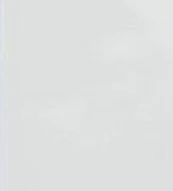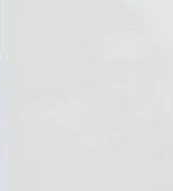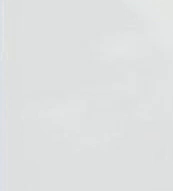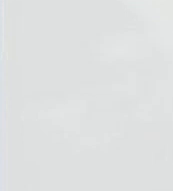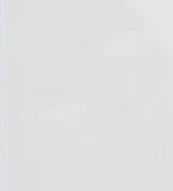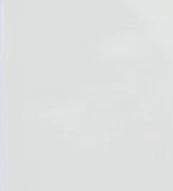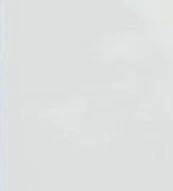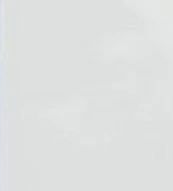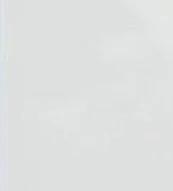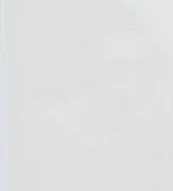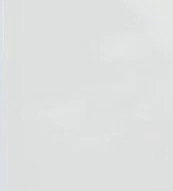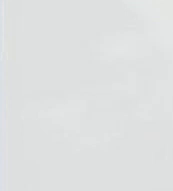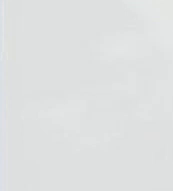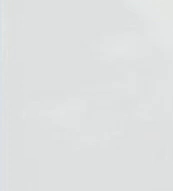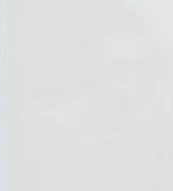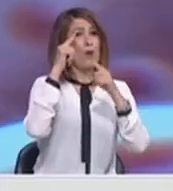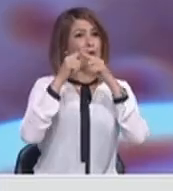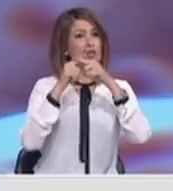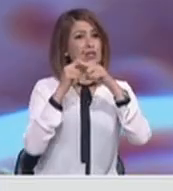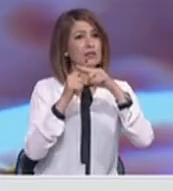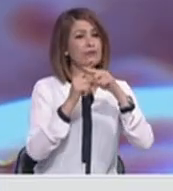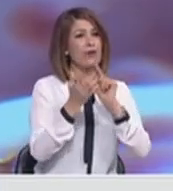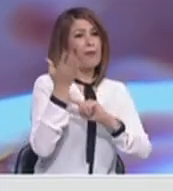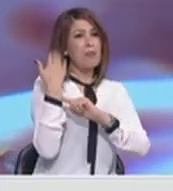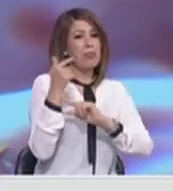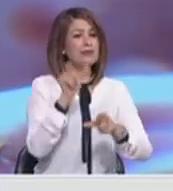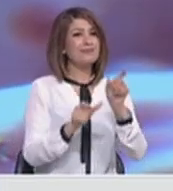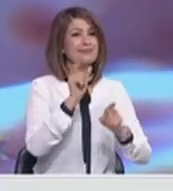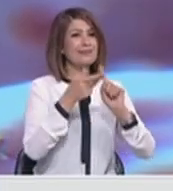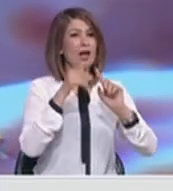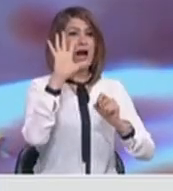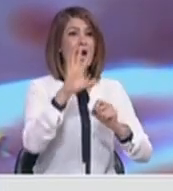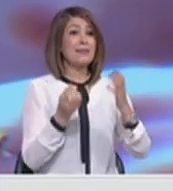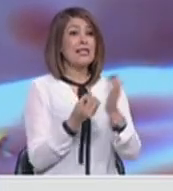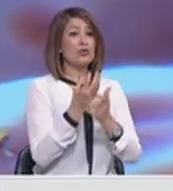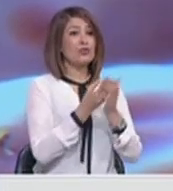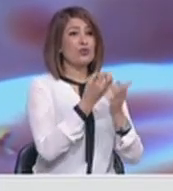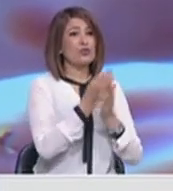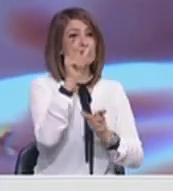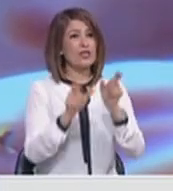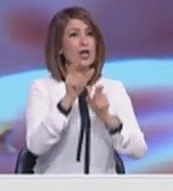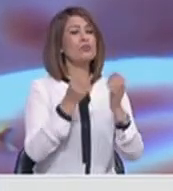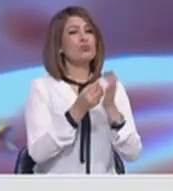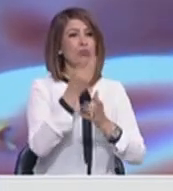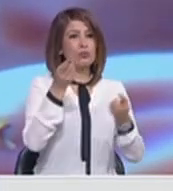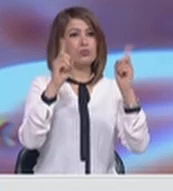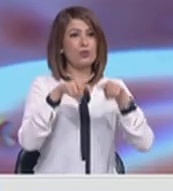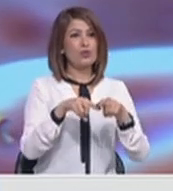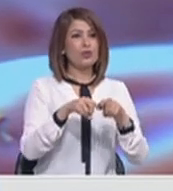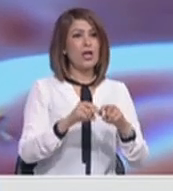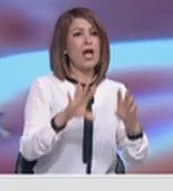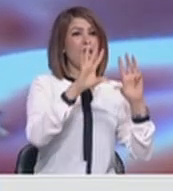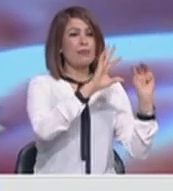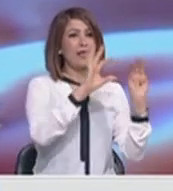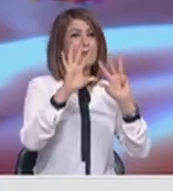بدوره ايجابيه في خمسه وعشرين قدما سابقين وخمسه حالات الجديد حتى يصبح العداد ثمان مائه واربعه وثمانين